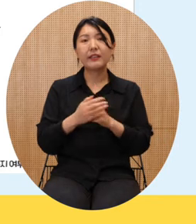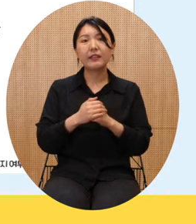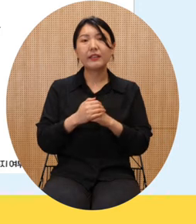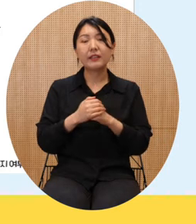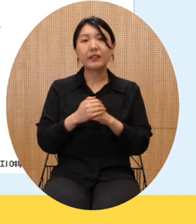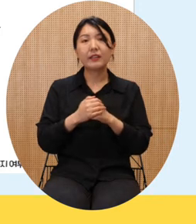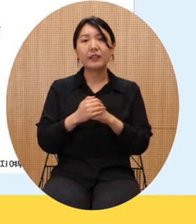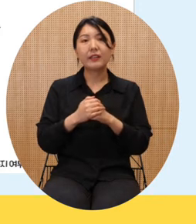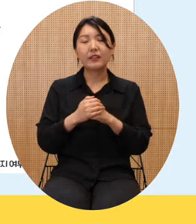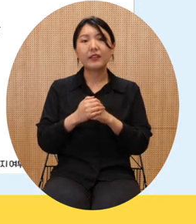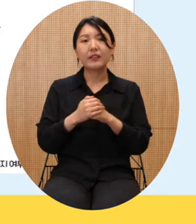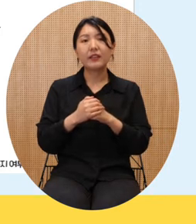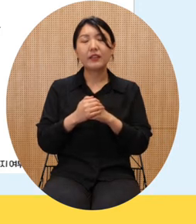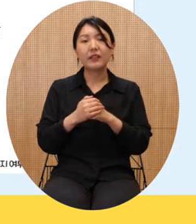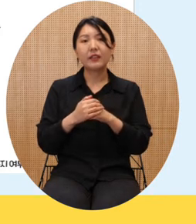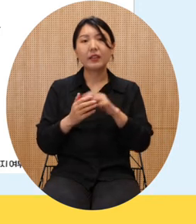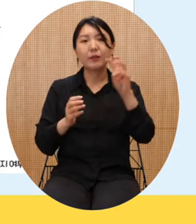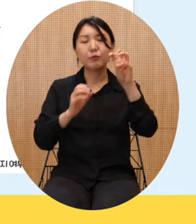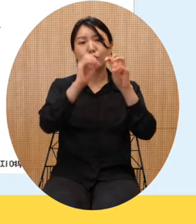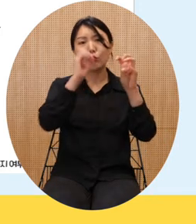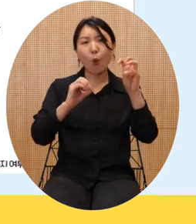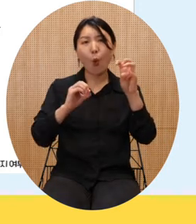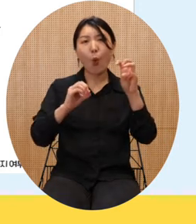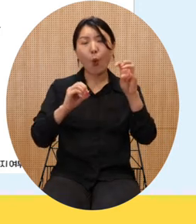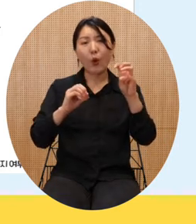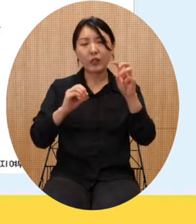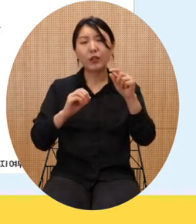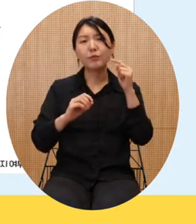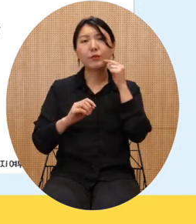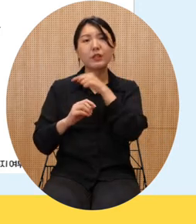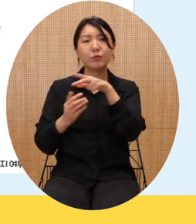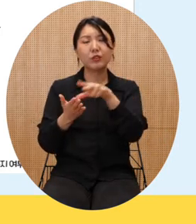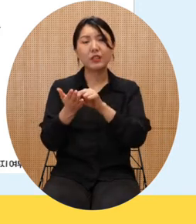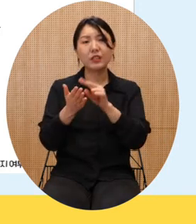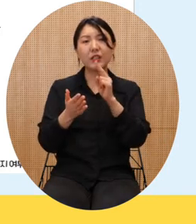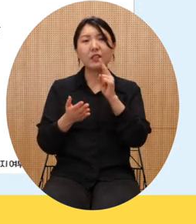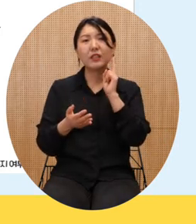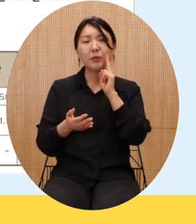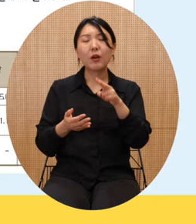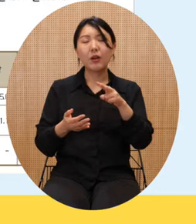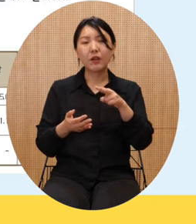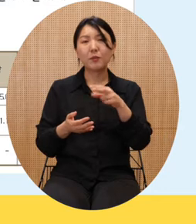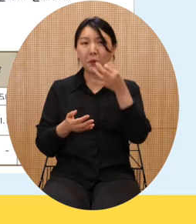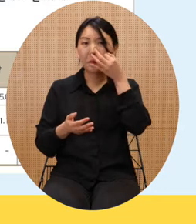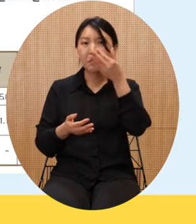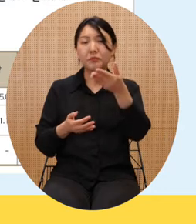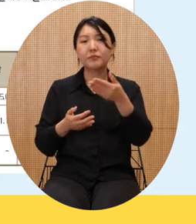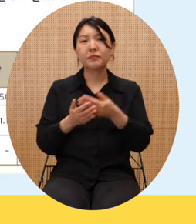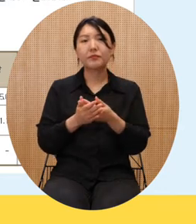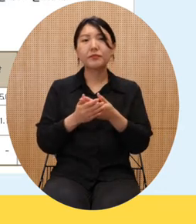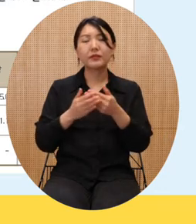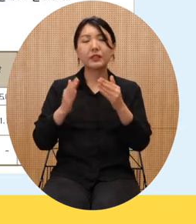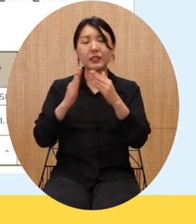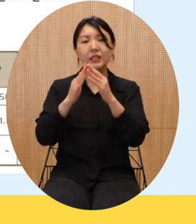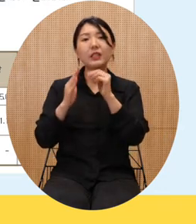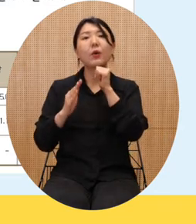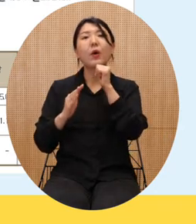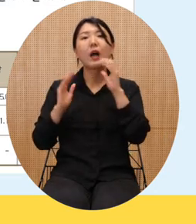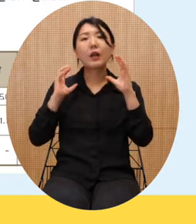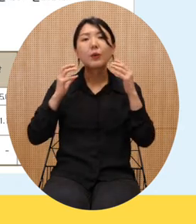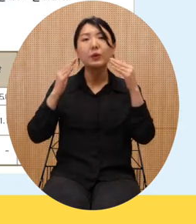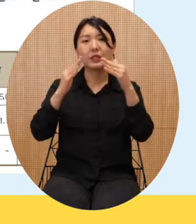부채 문제가 상당히 심각하게 나타났는데, 여기에서도 한 30%는 부채 문제가 심각한 것으로